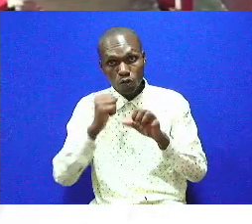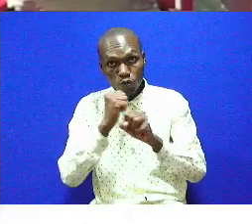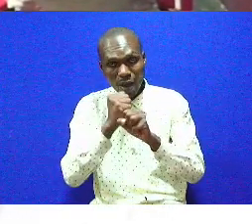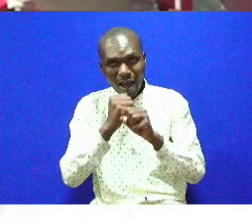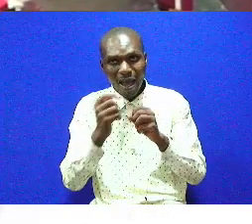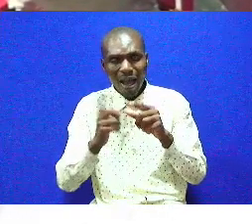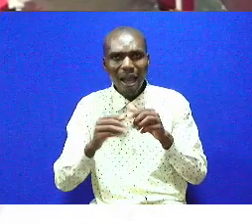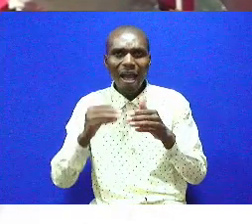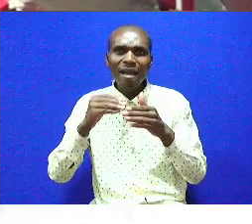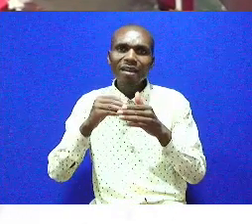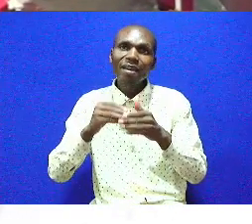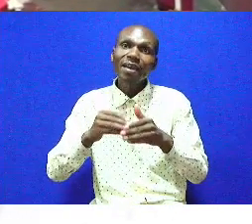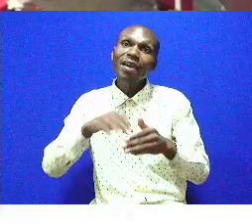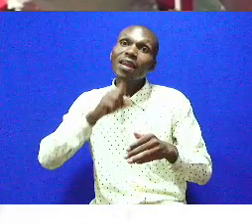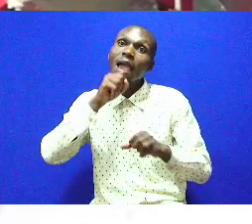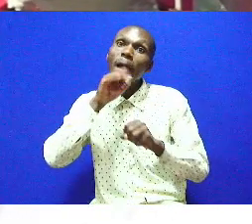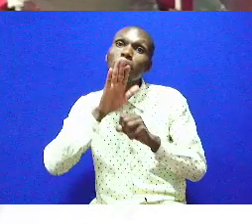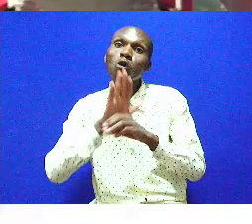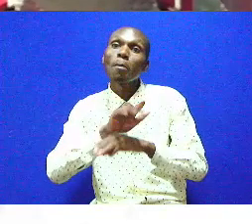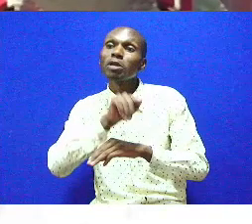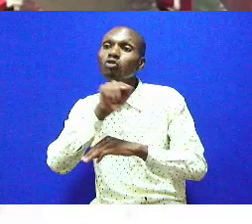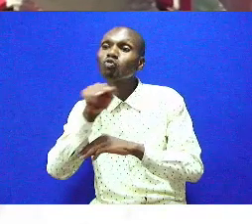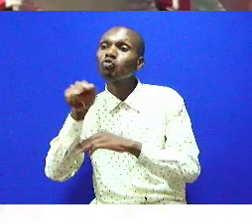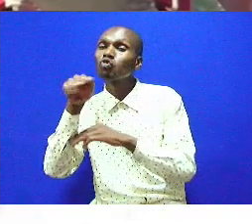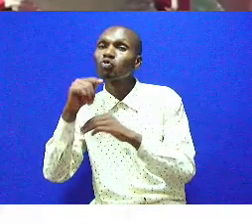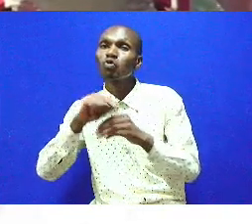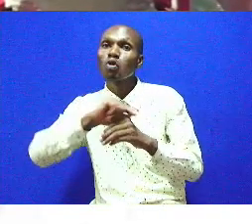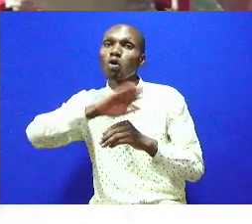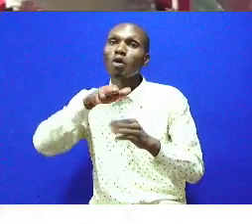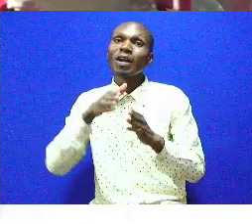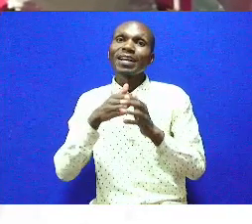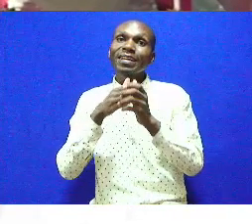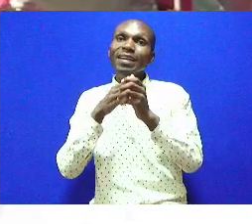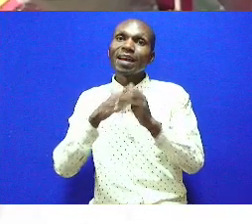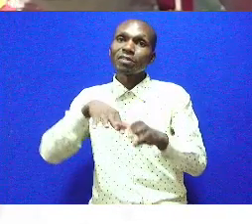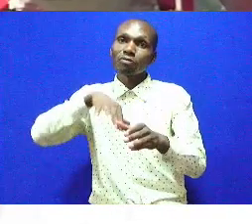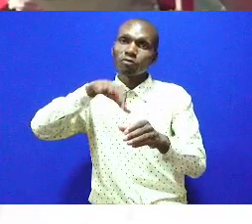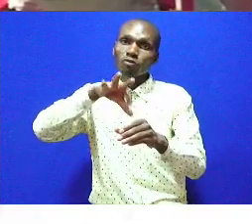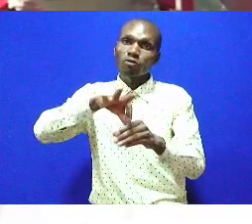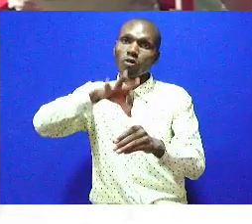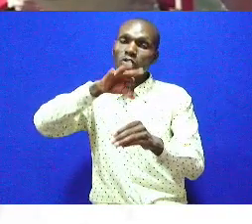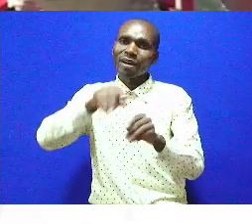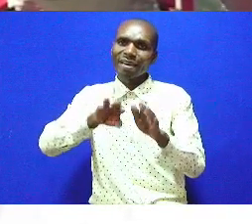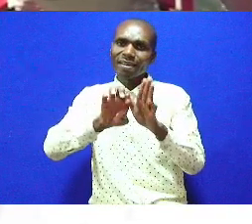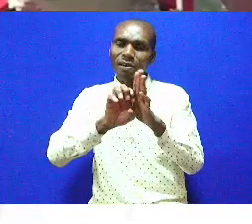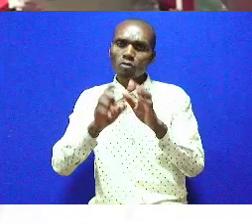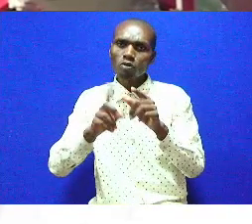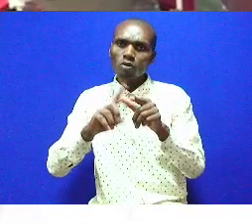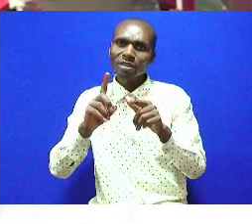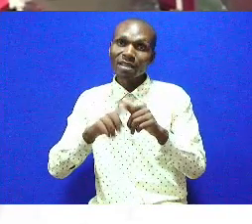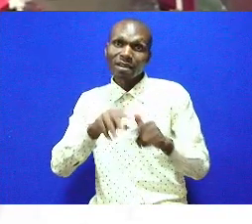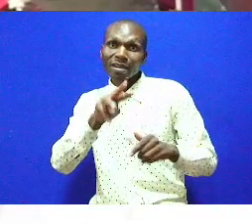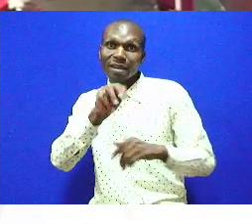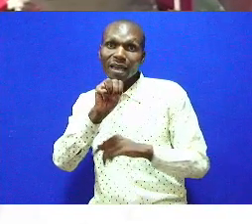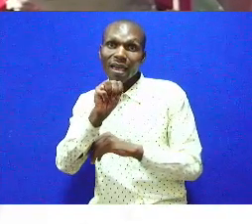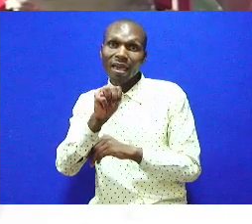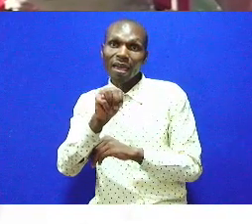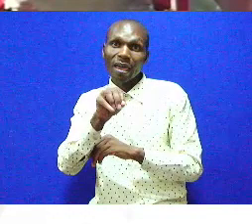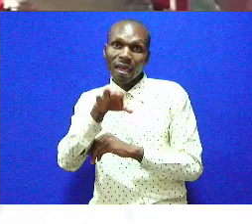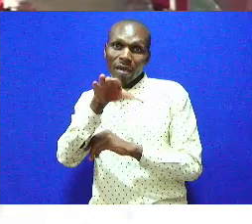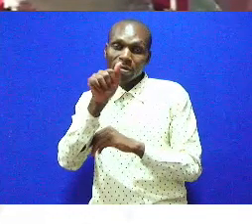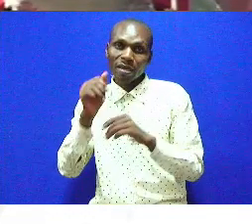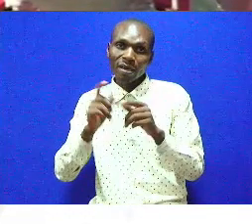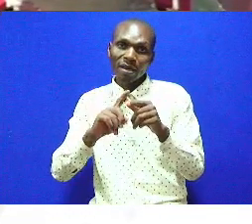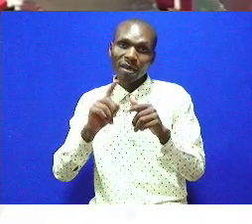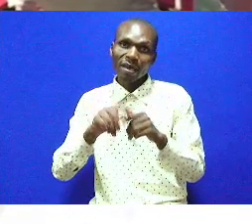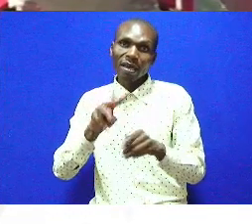pia nataka kupeana hakikisho kwamba viongozi ambao wameteuliwa, kwa mfano kama ni MCA, kama ni